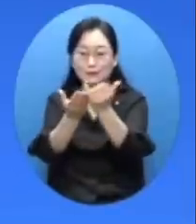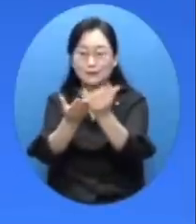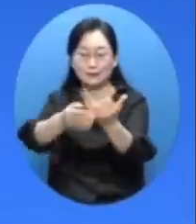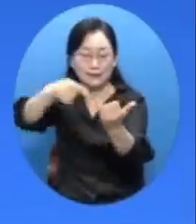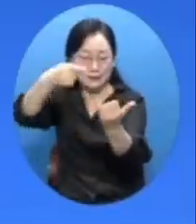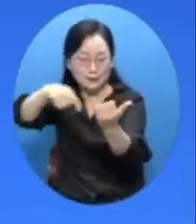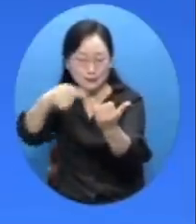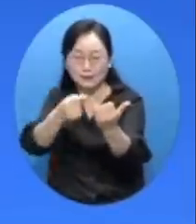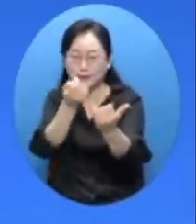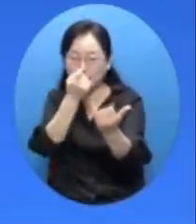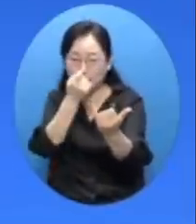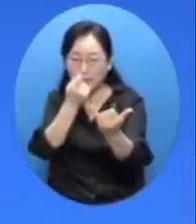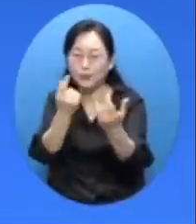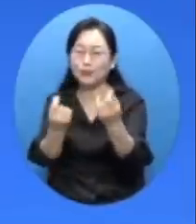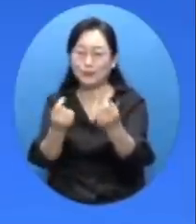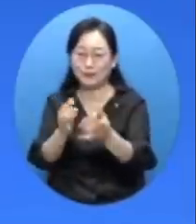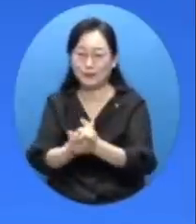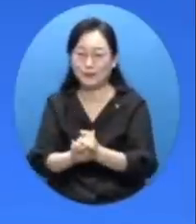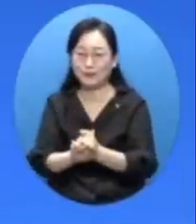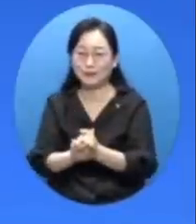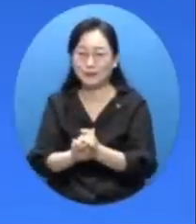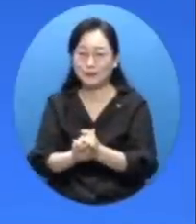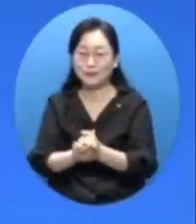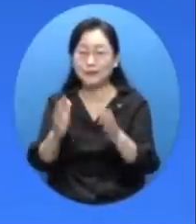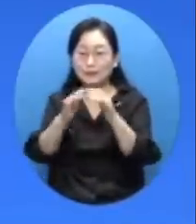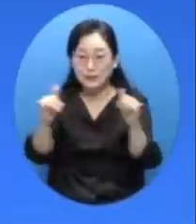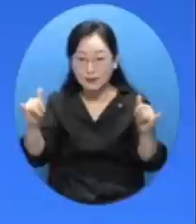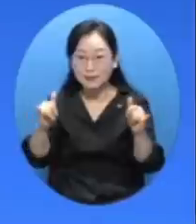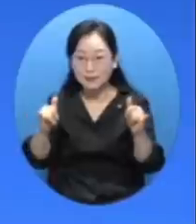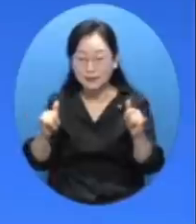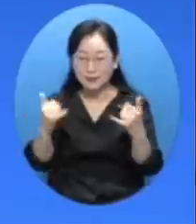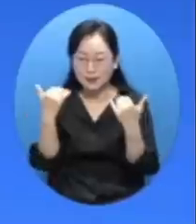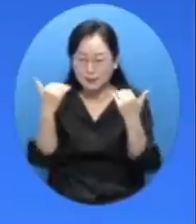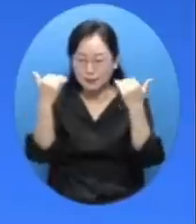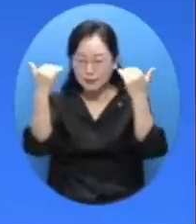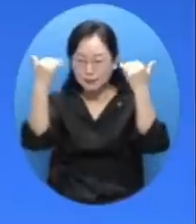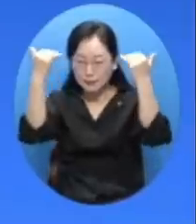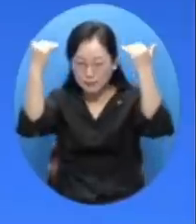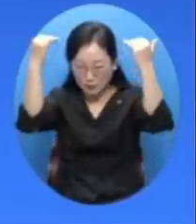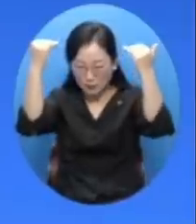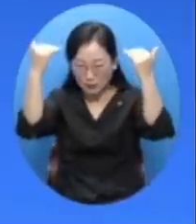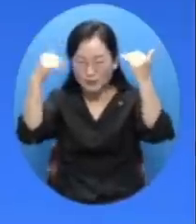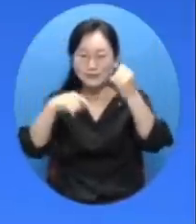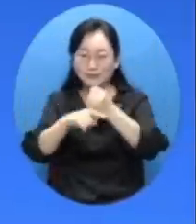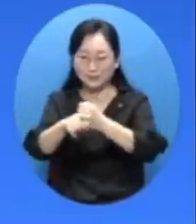가르치고 또 배우는 것입니다. 그래서 사람이 성숙해져가는 것입니다.